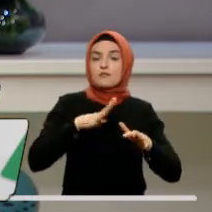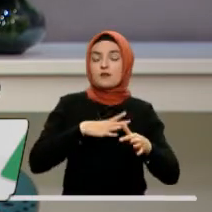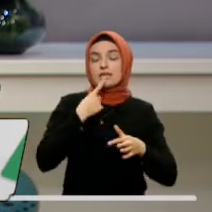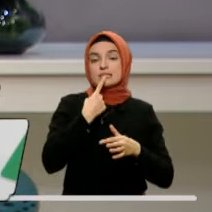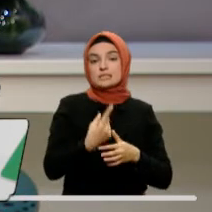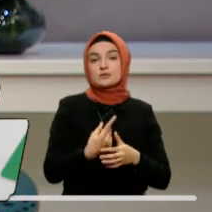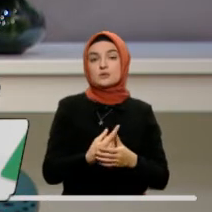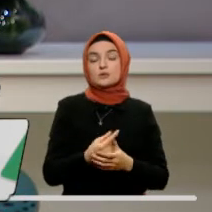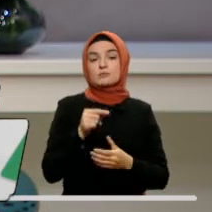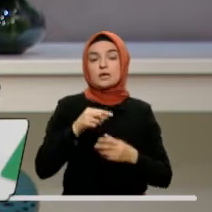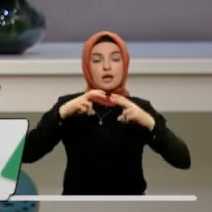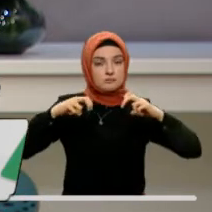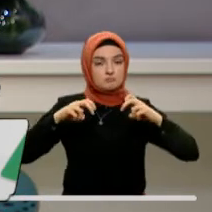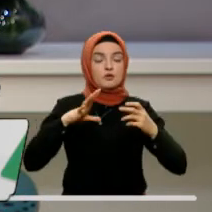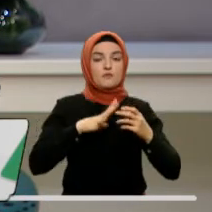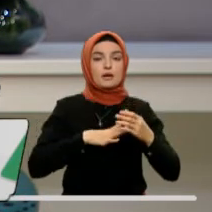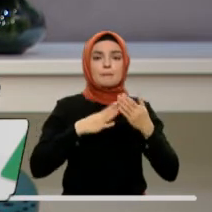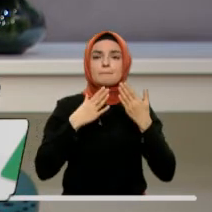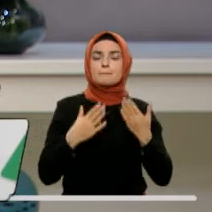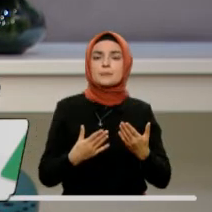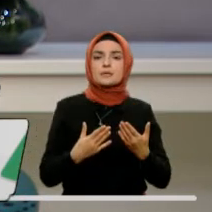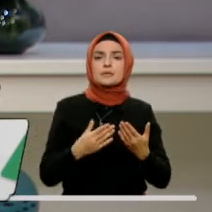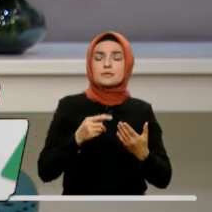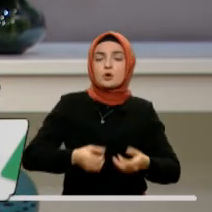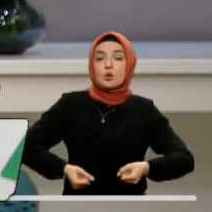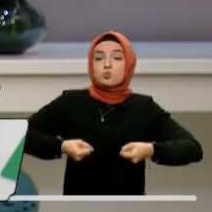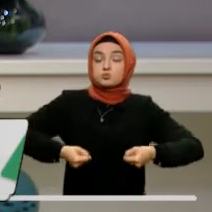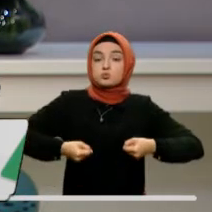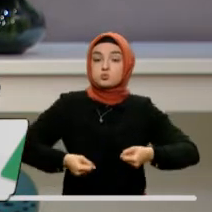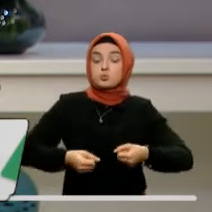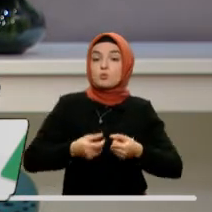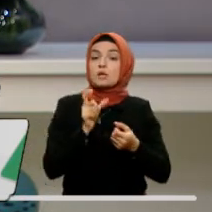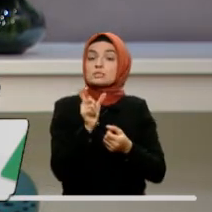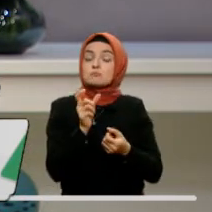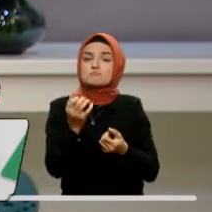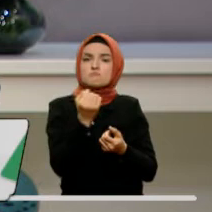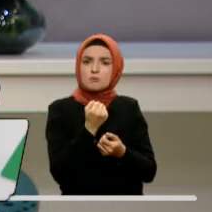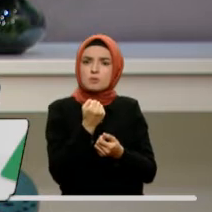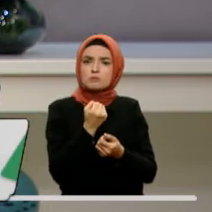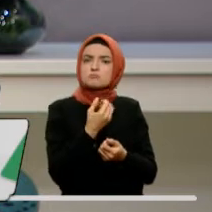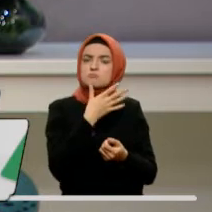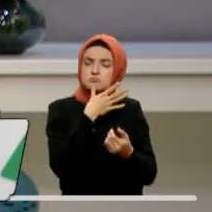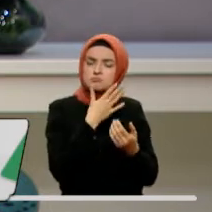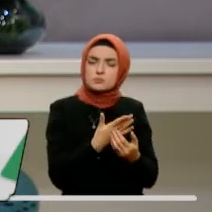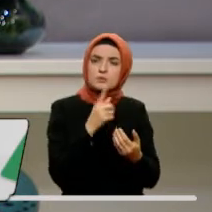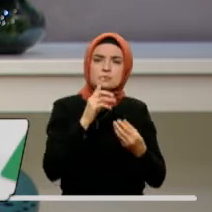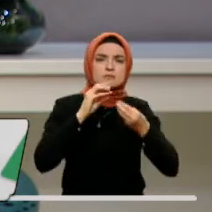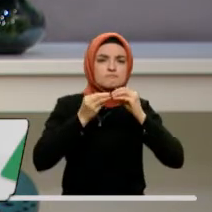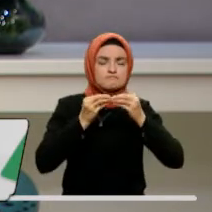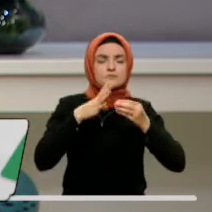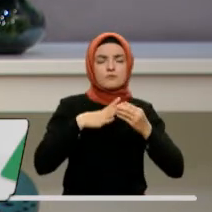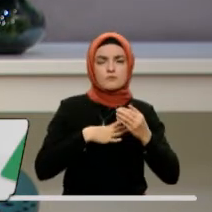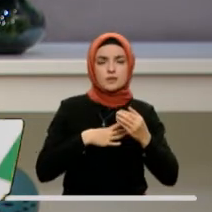da zannediyorum bunu gösteriyor. Peki obez tanımını aldık diyelim. Evet, bir sıkıntı var ve artık